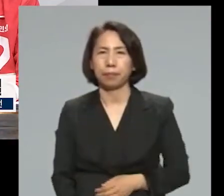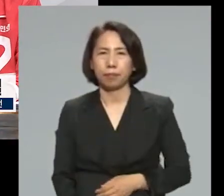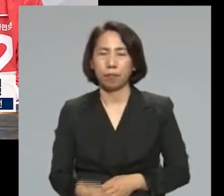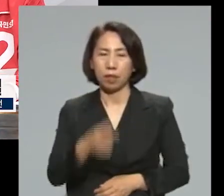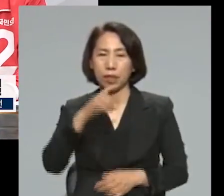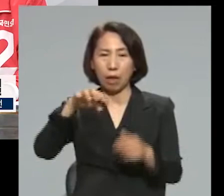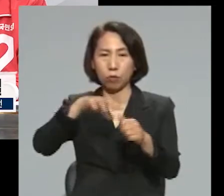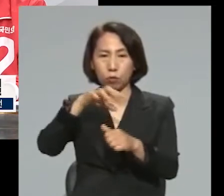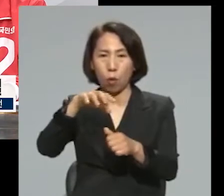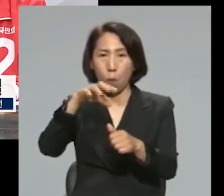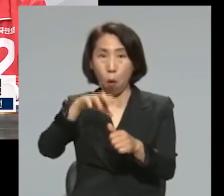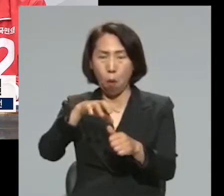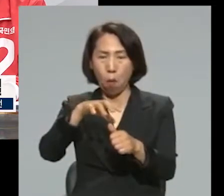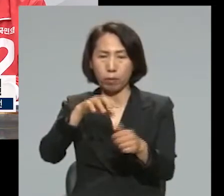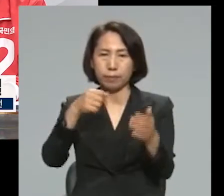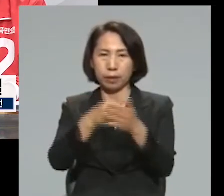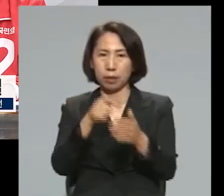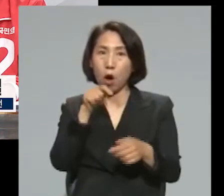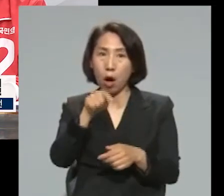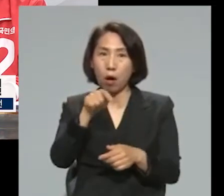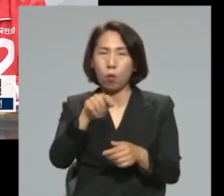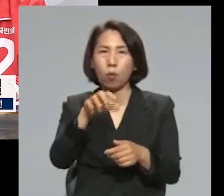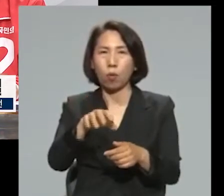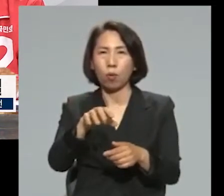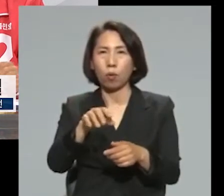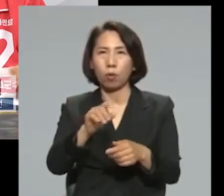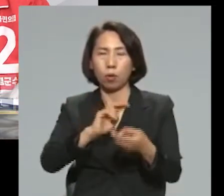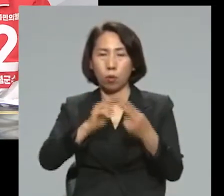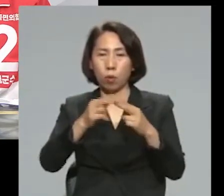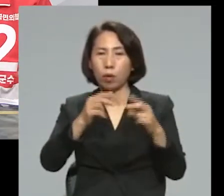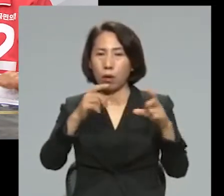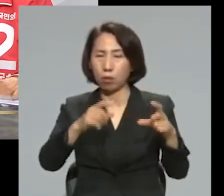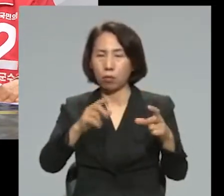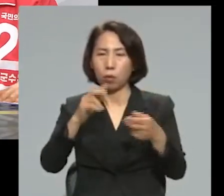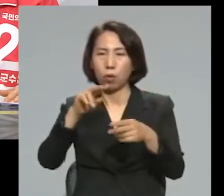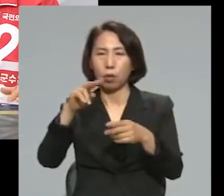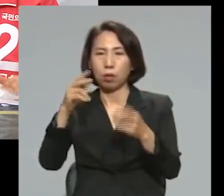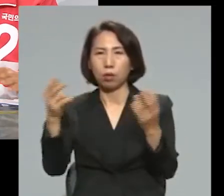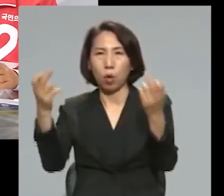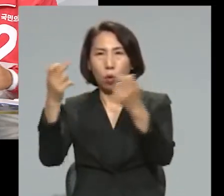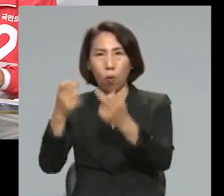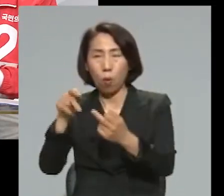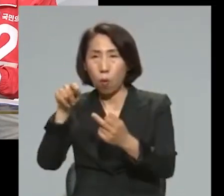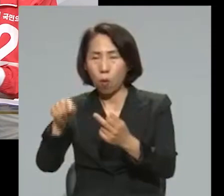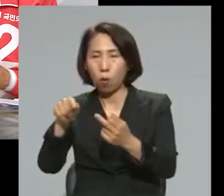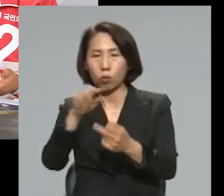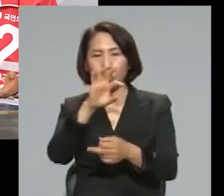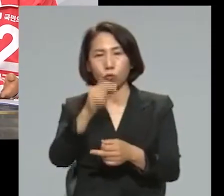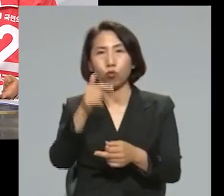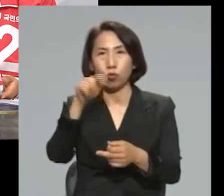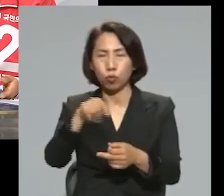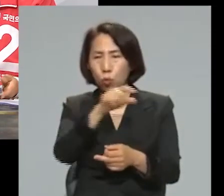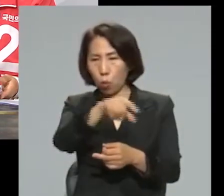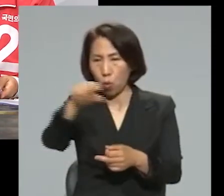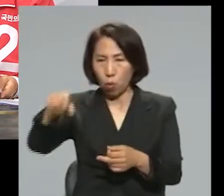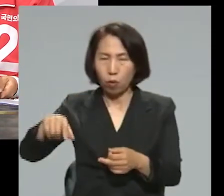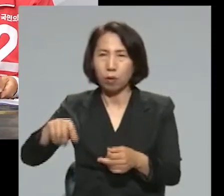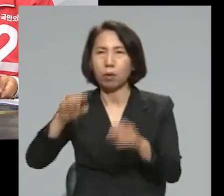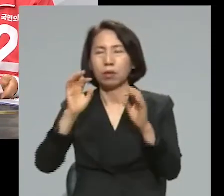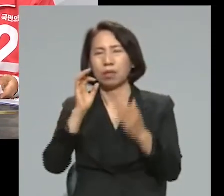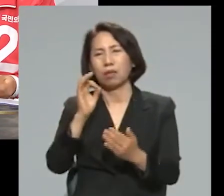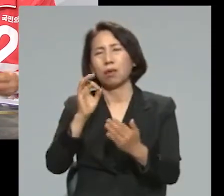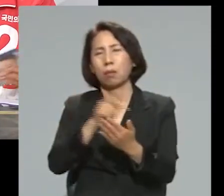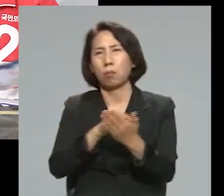상수도 보호구역으로 지정되어 있는 고령 일부 덕곡 운수는 이 상수도 보호구역으로 재산상으로 상당한 손해를 많이